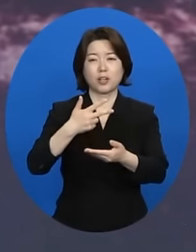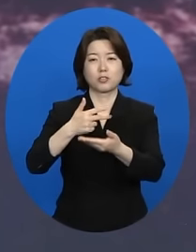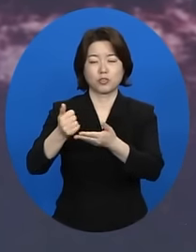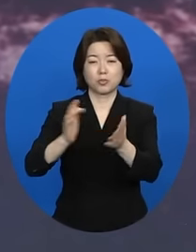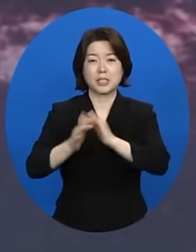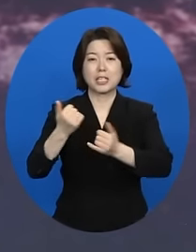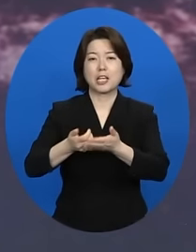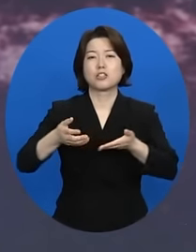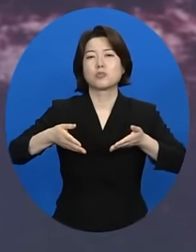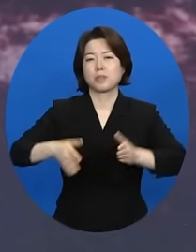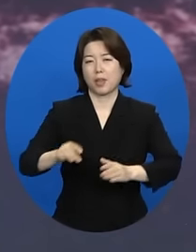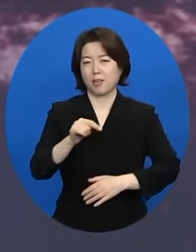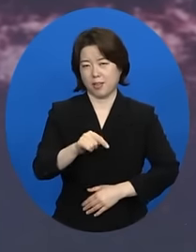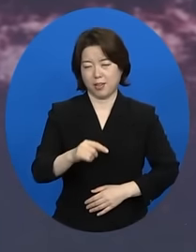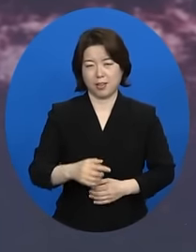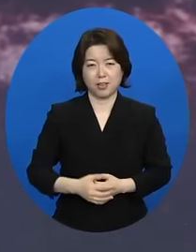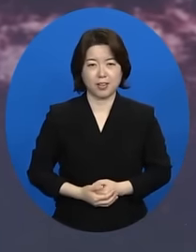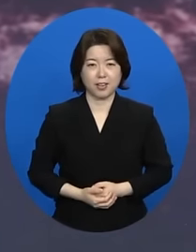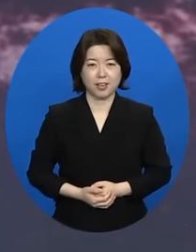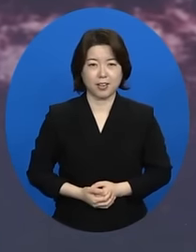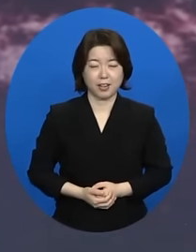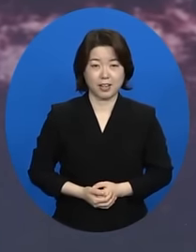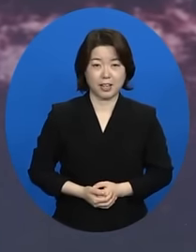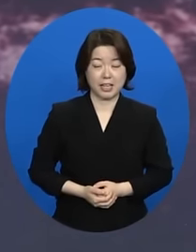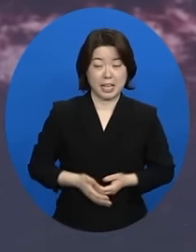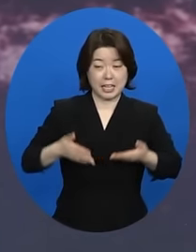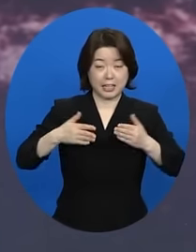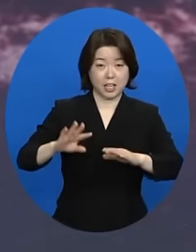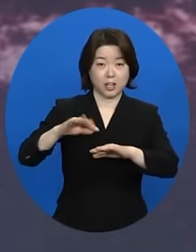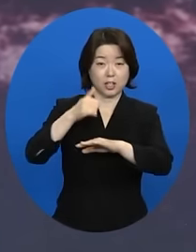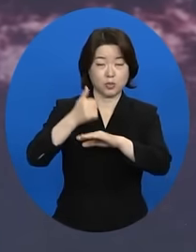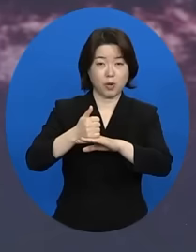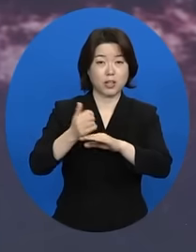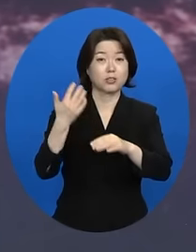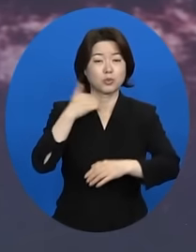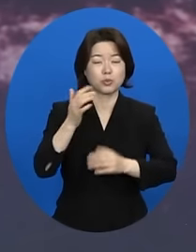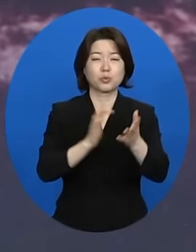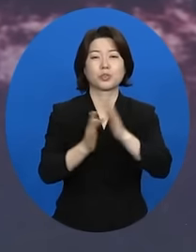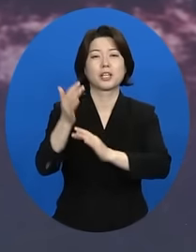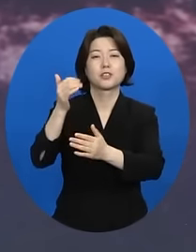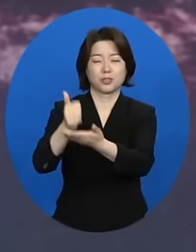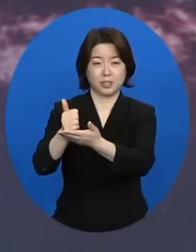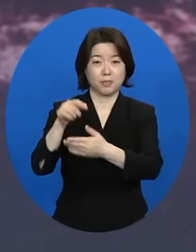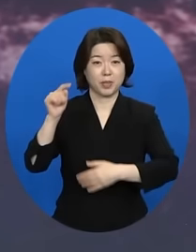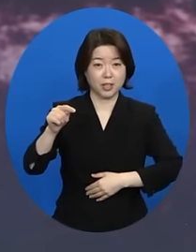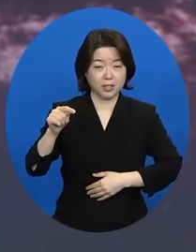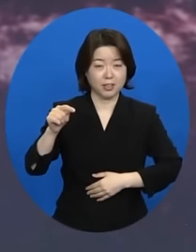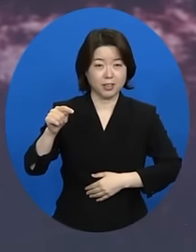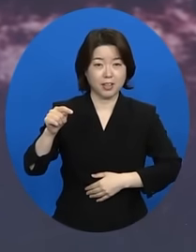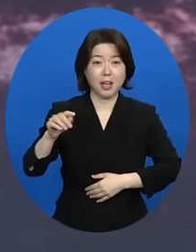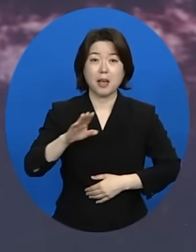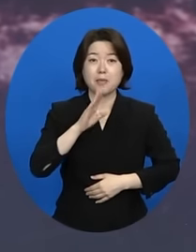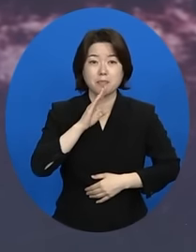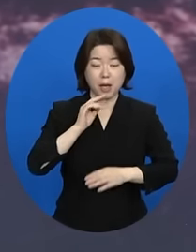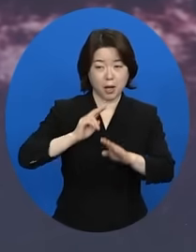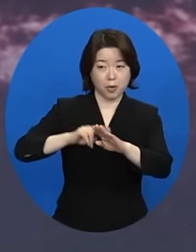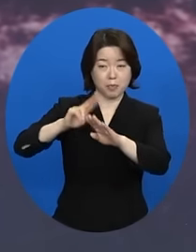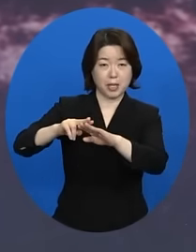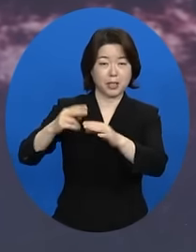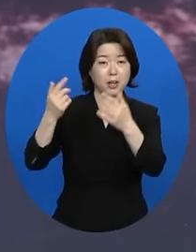되죠. 우리 주님이 태어나실 왕은 바로 예수님이십니다. 그 예수님이 바로